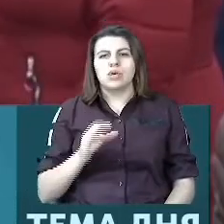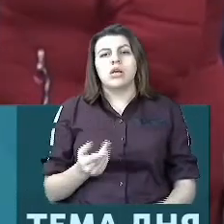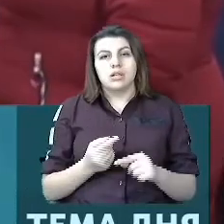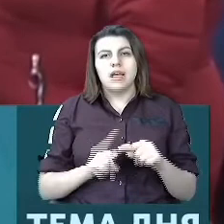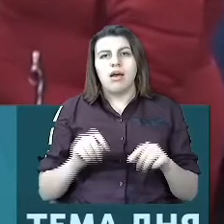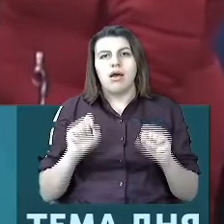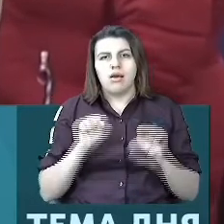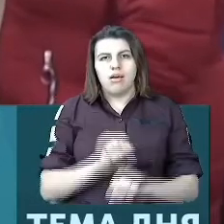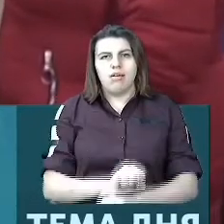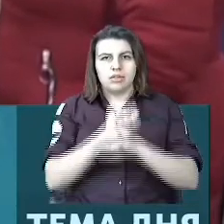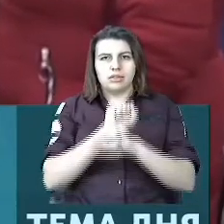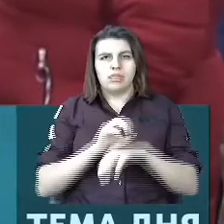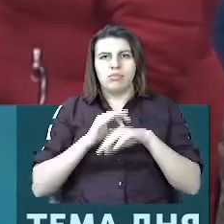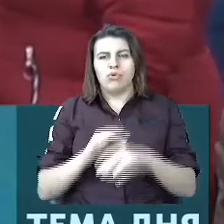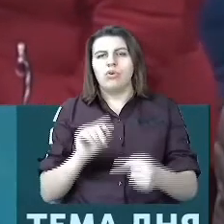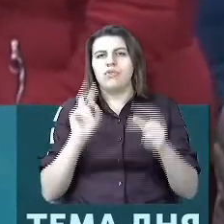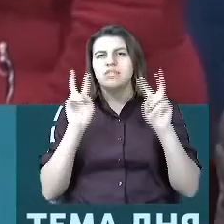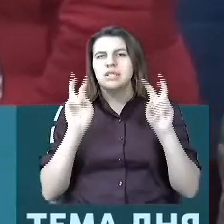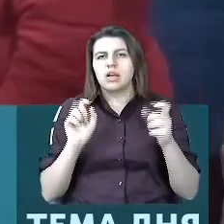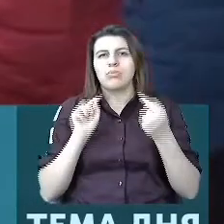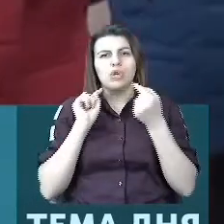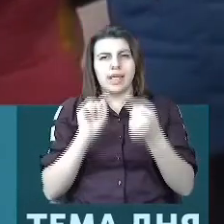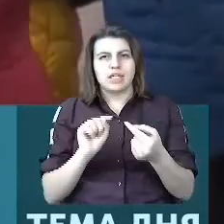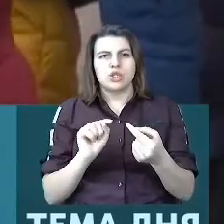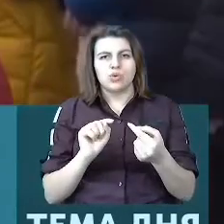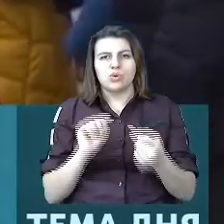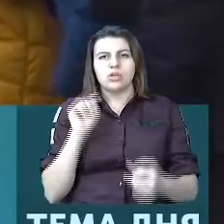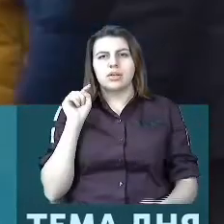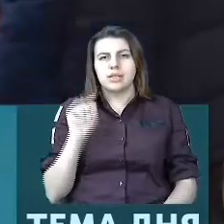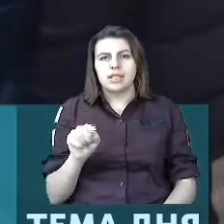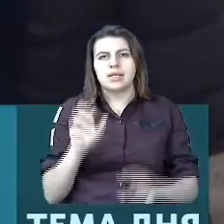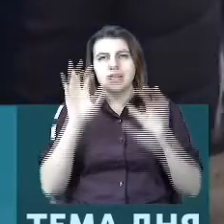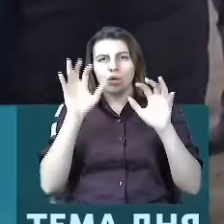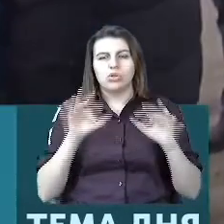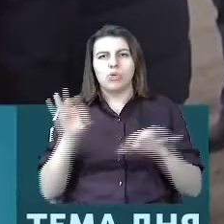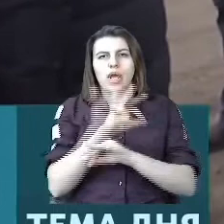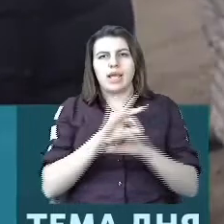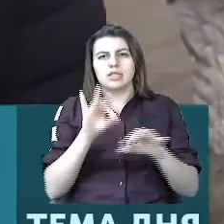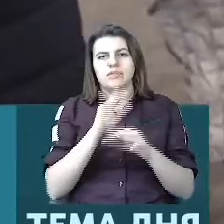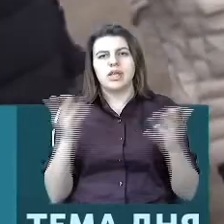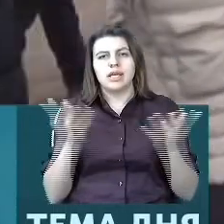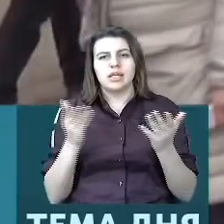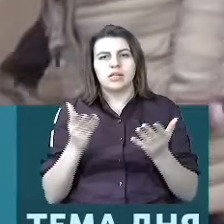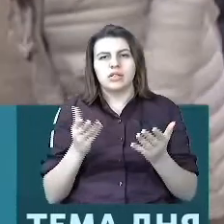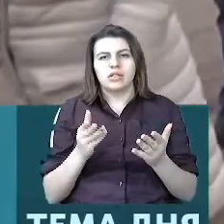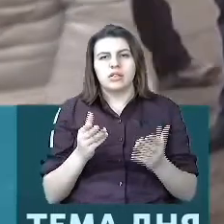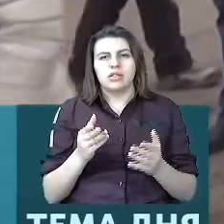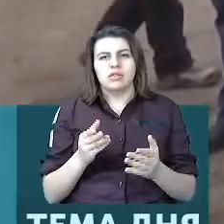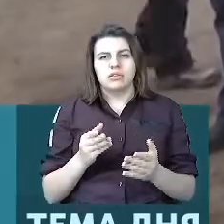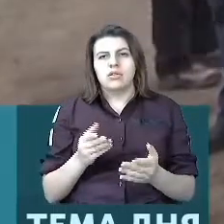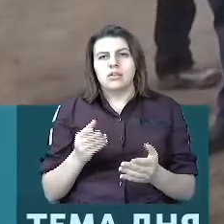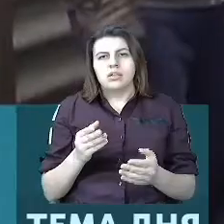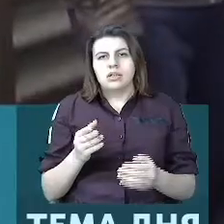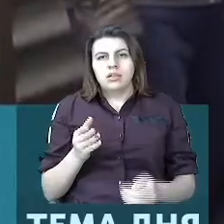в знак протесту тих законопроєктів, які звужують права і свободу